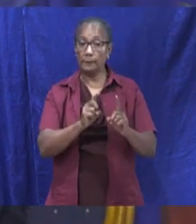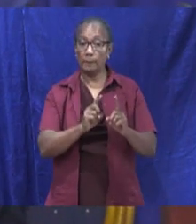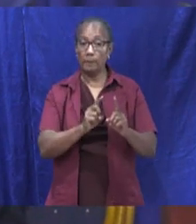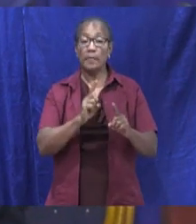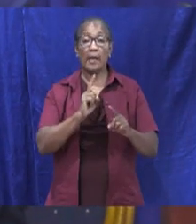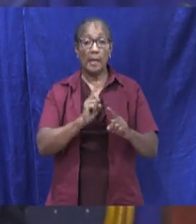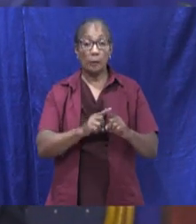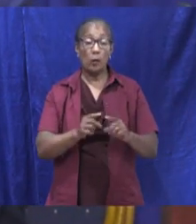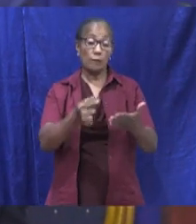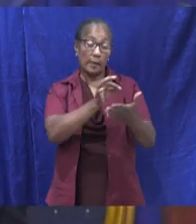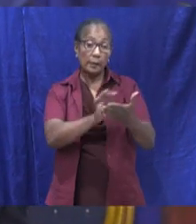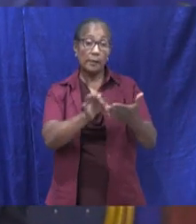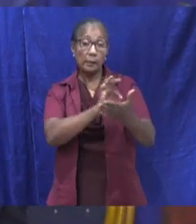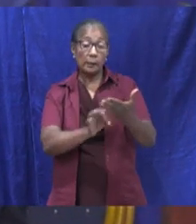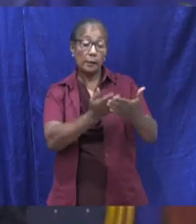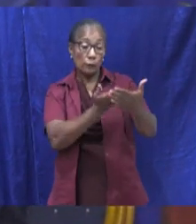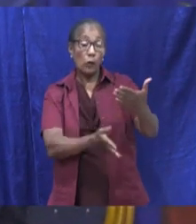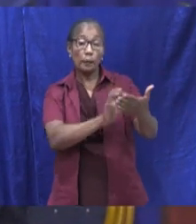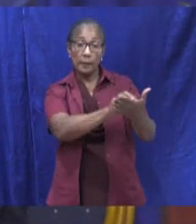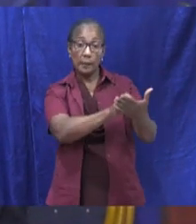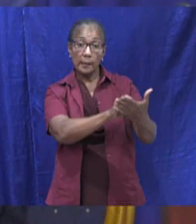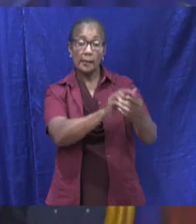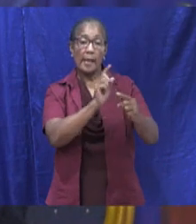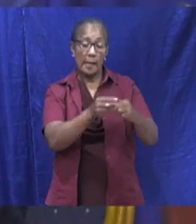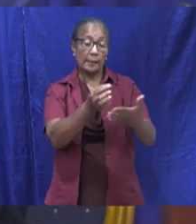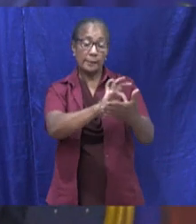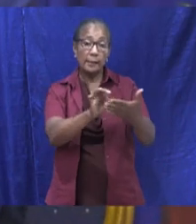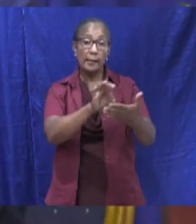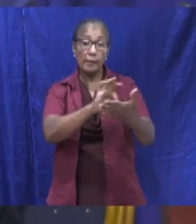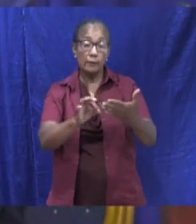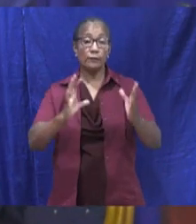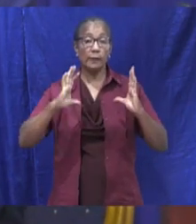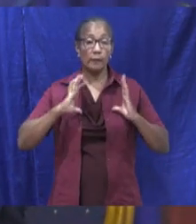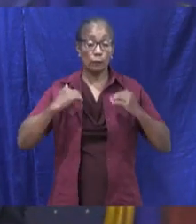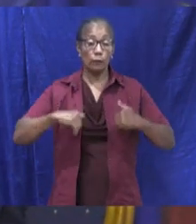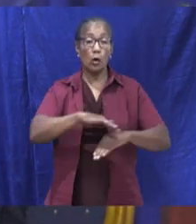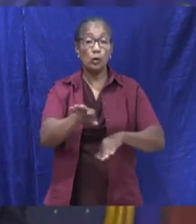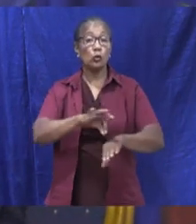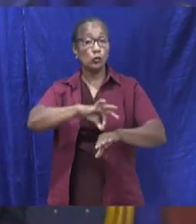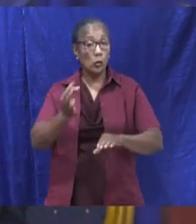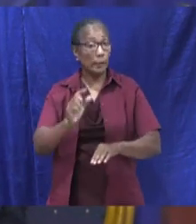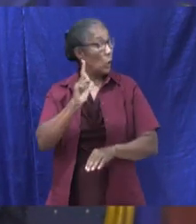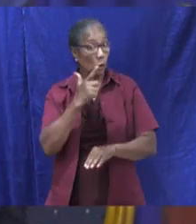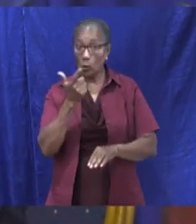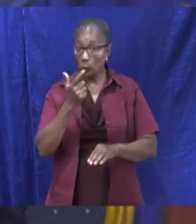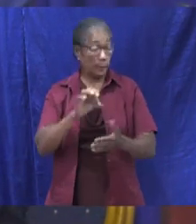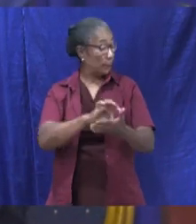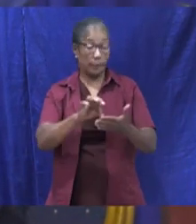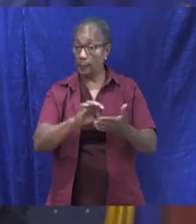en of het registratieformulier en het schrijven van de directeur Volksgezondheid nog niet getekend